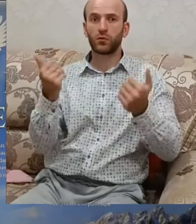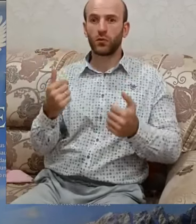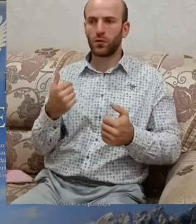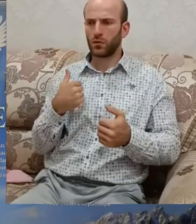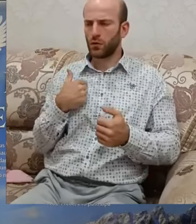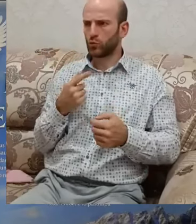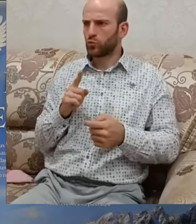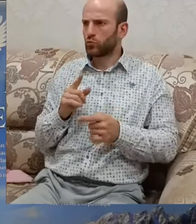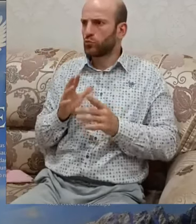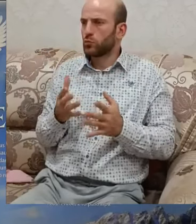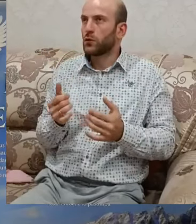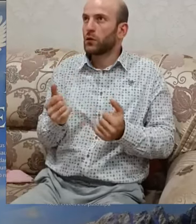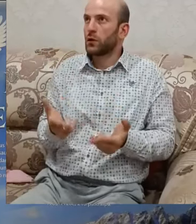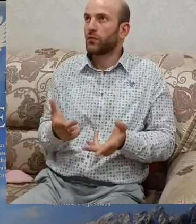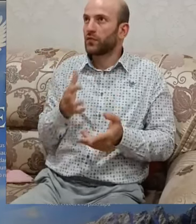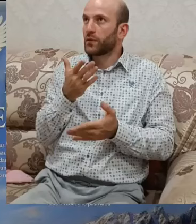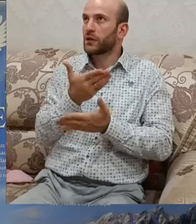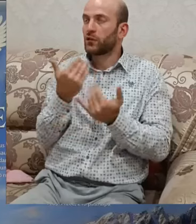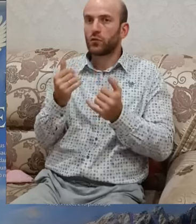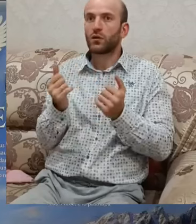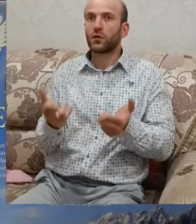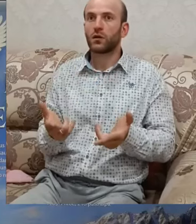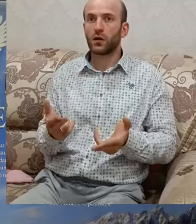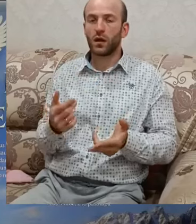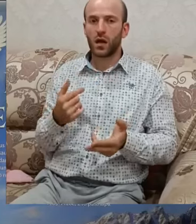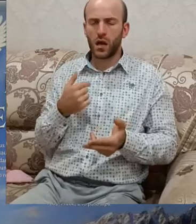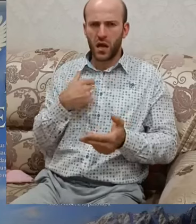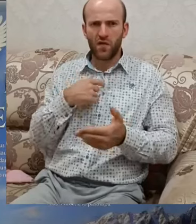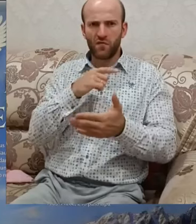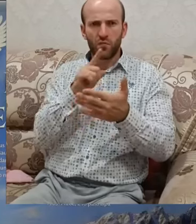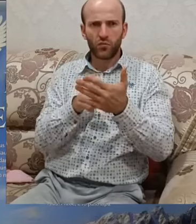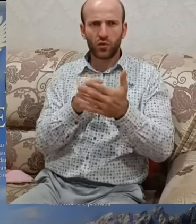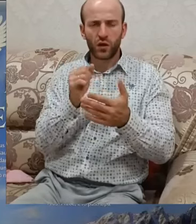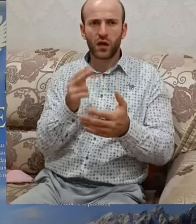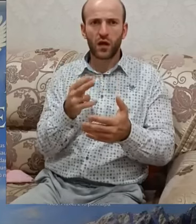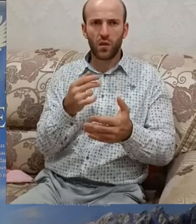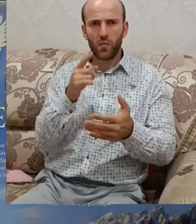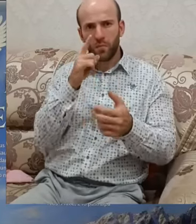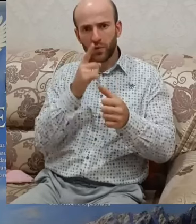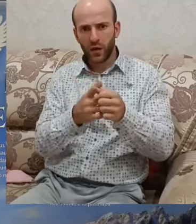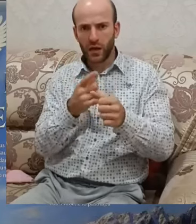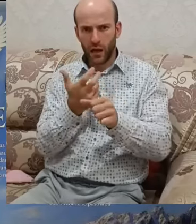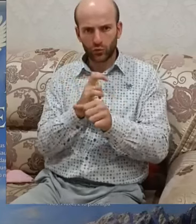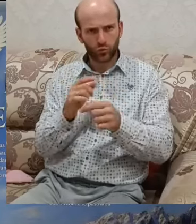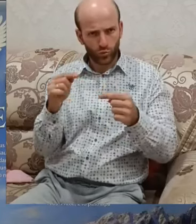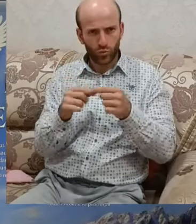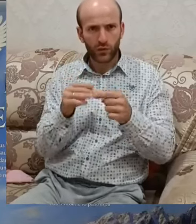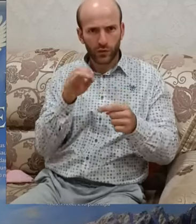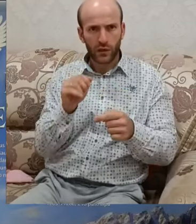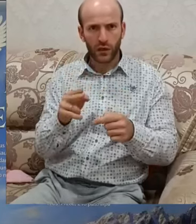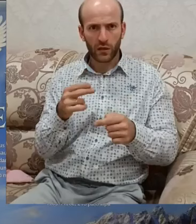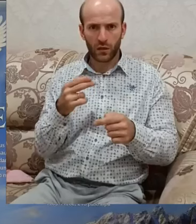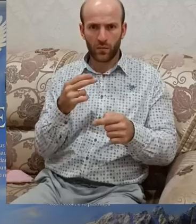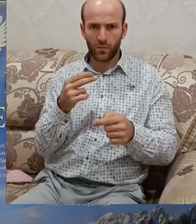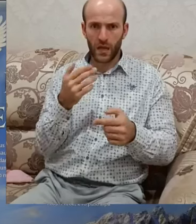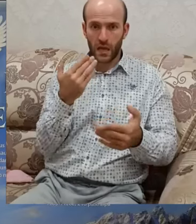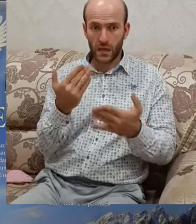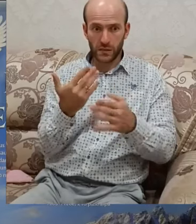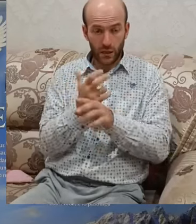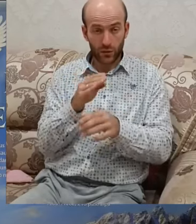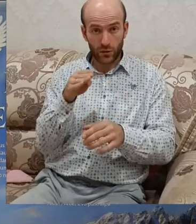Ar gali tai būti broliai. Может ли так быть, братья. Rimtai pagalvokite. Серьезно подумайте. Jei taip. Если